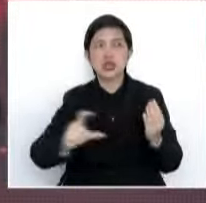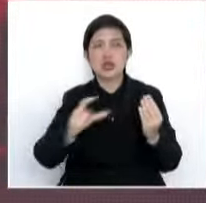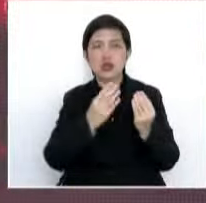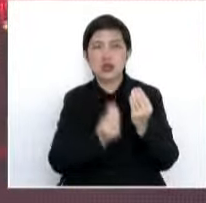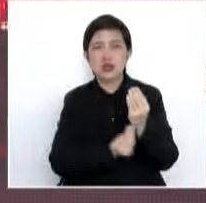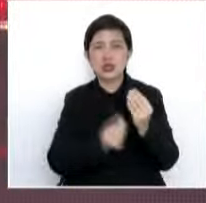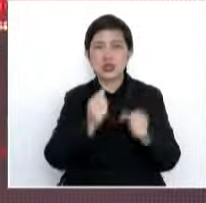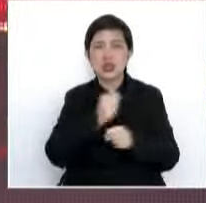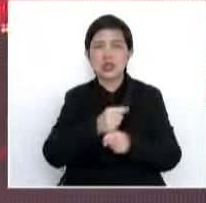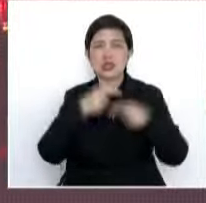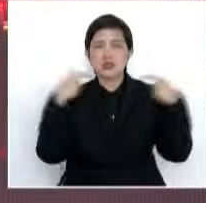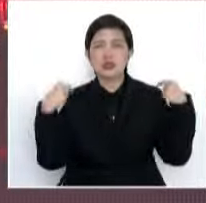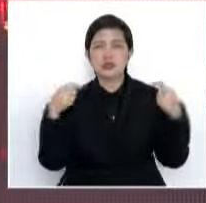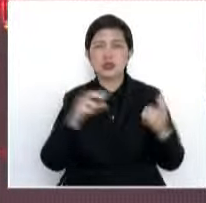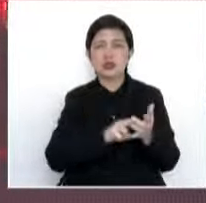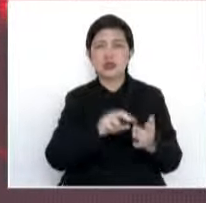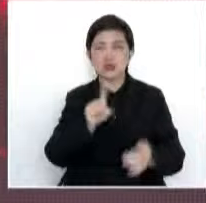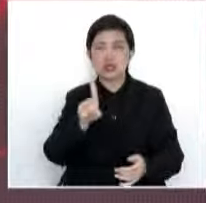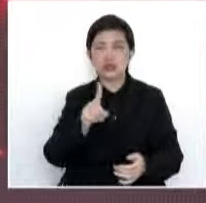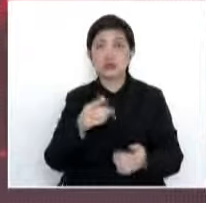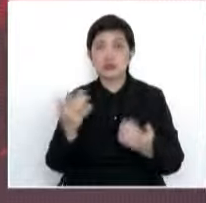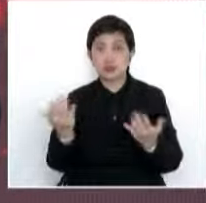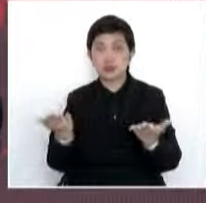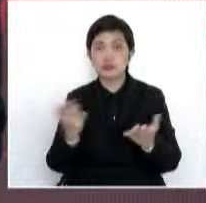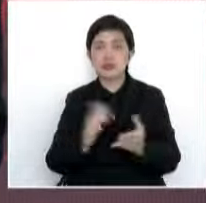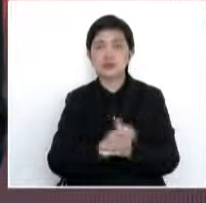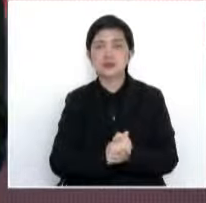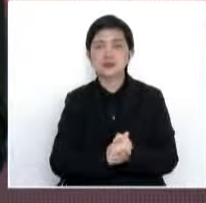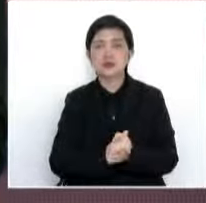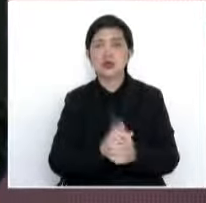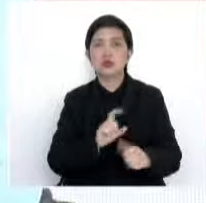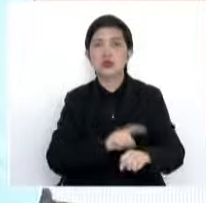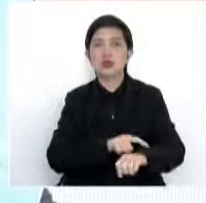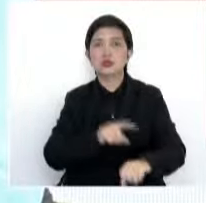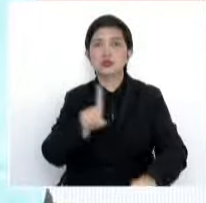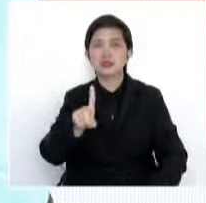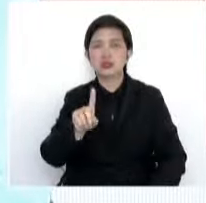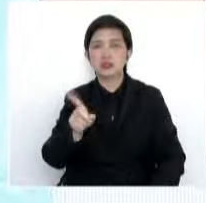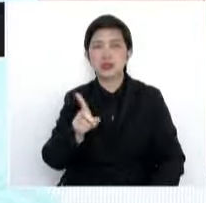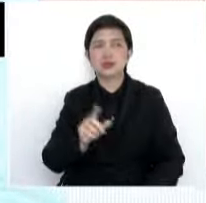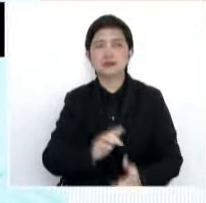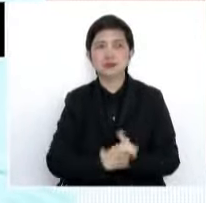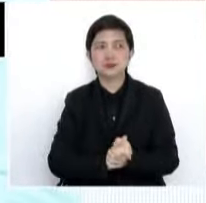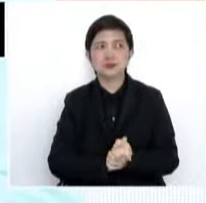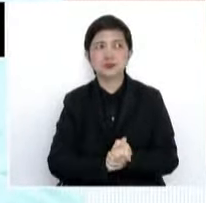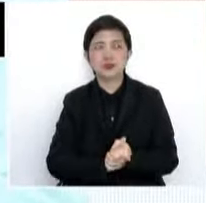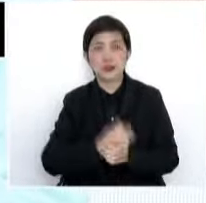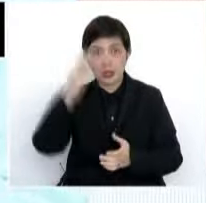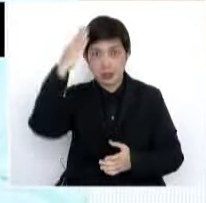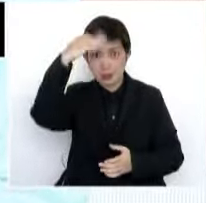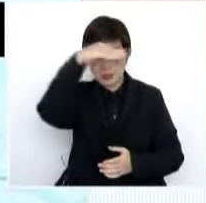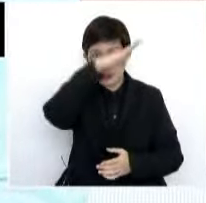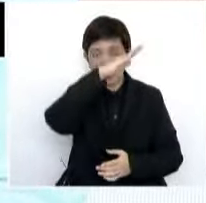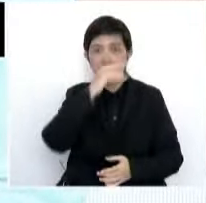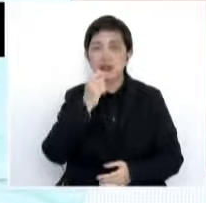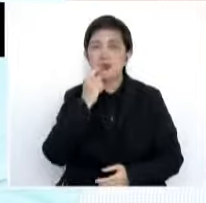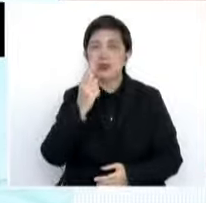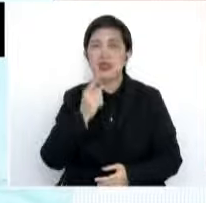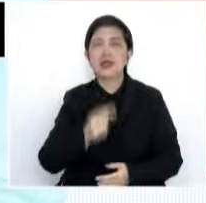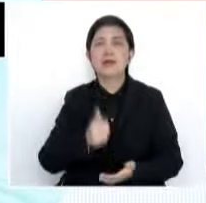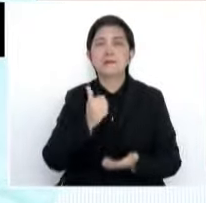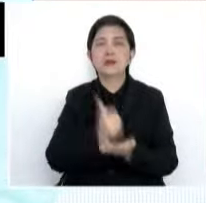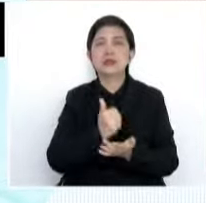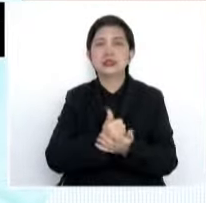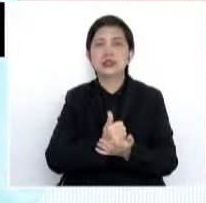untuk menanggapi Bapak at bapak kami persilakan waktunya 1 menit I itulah pentingnyaordinasi